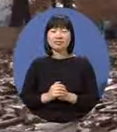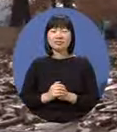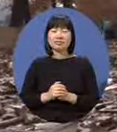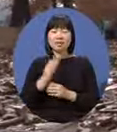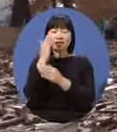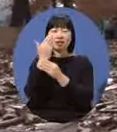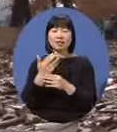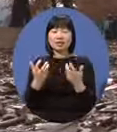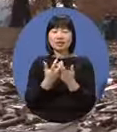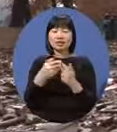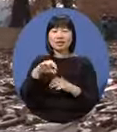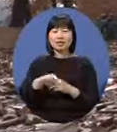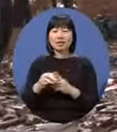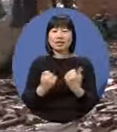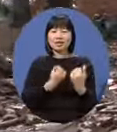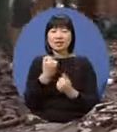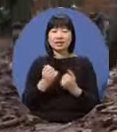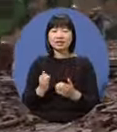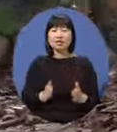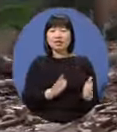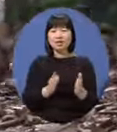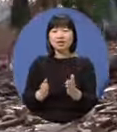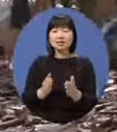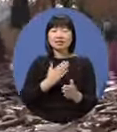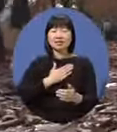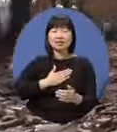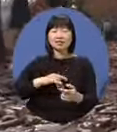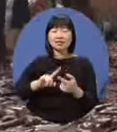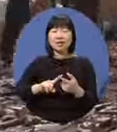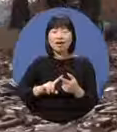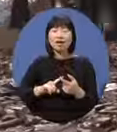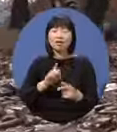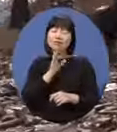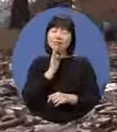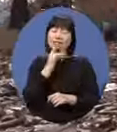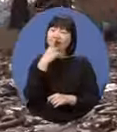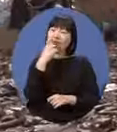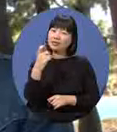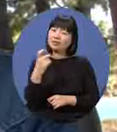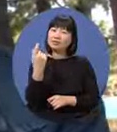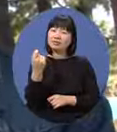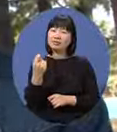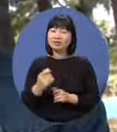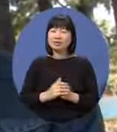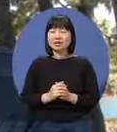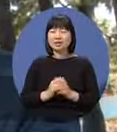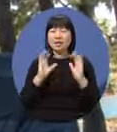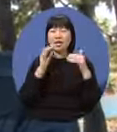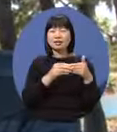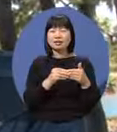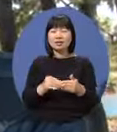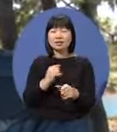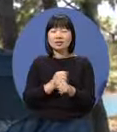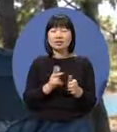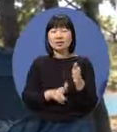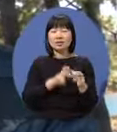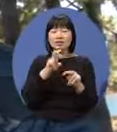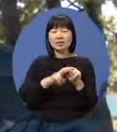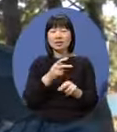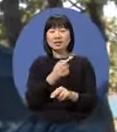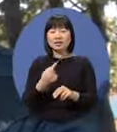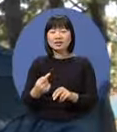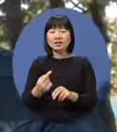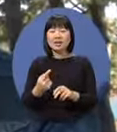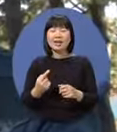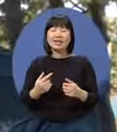낙엽이 가득한 길을 자전거로 달리는 기분, 현서 말대로 꽤 멋지더라고요. 애 데리고 전철 타고 와서